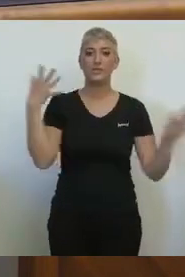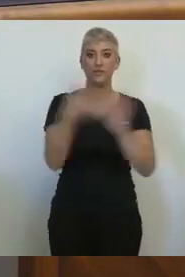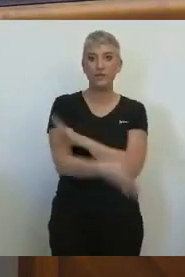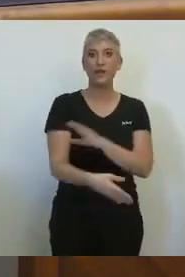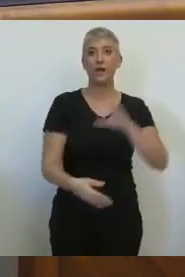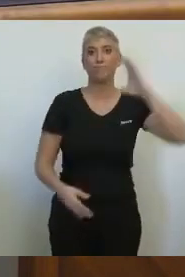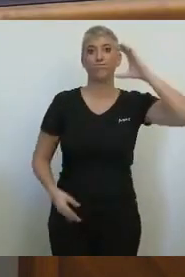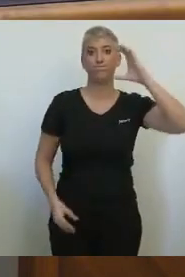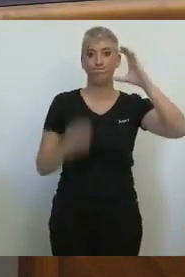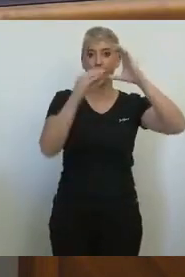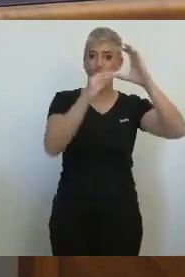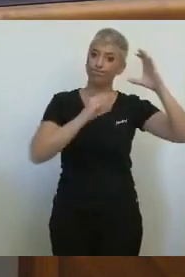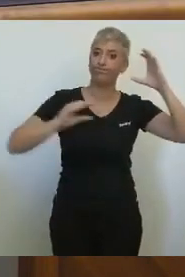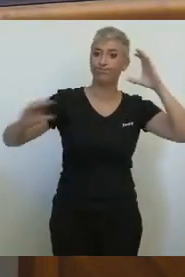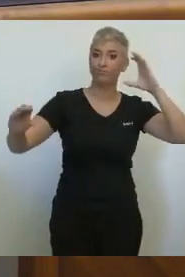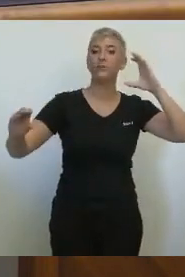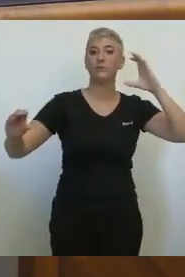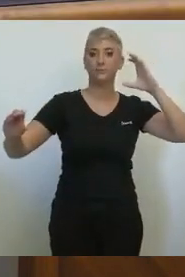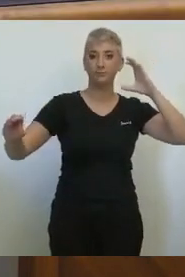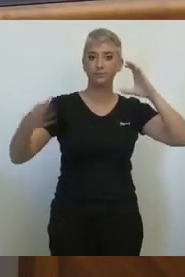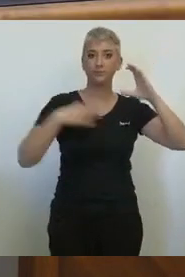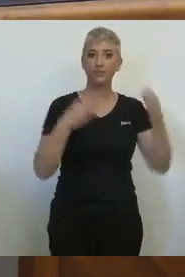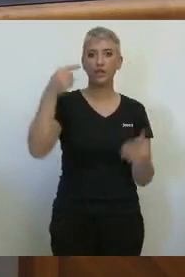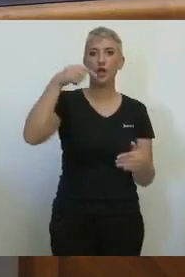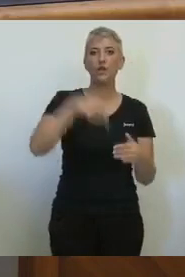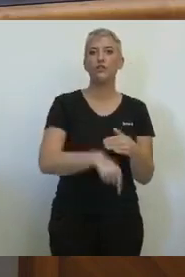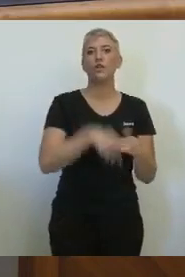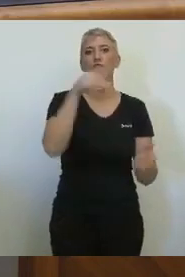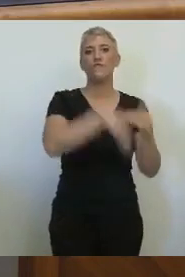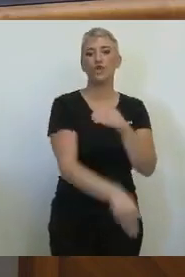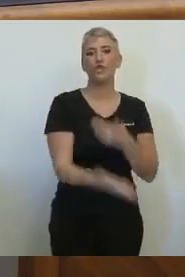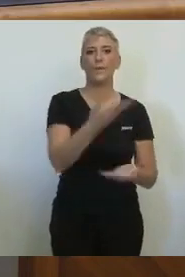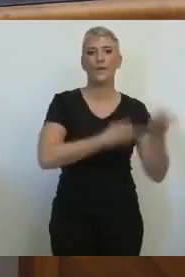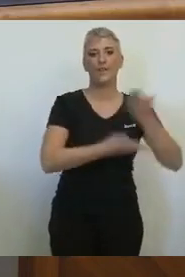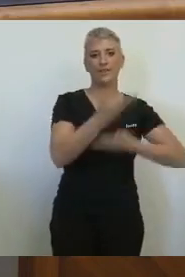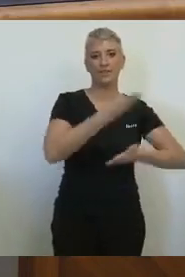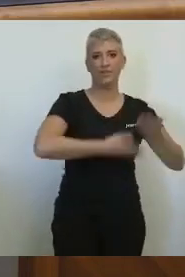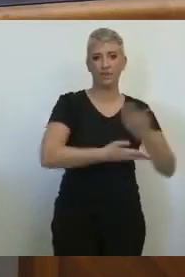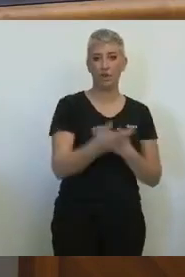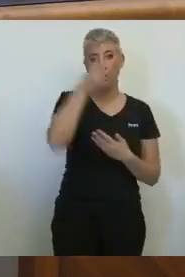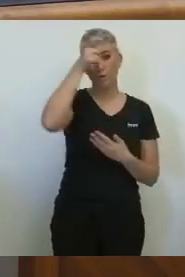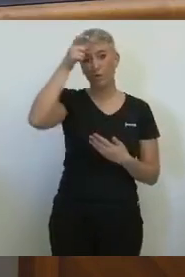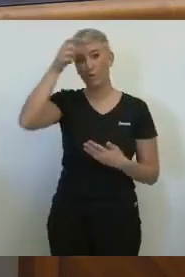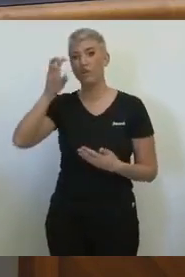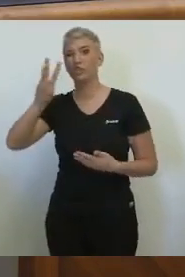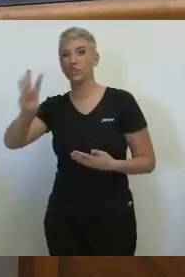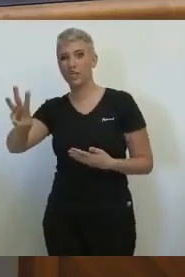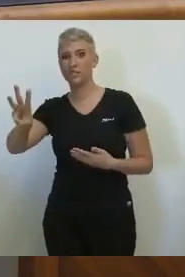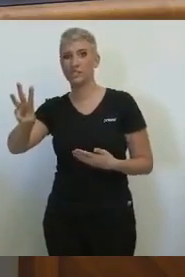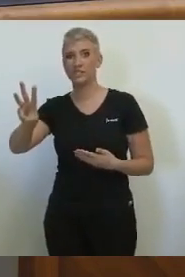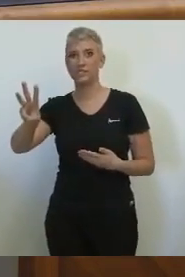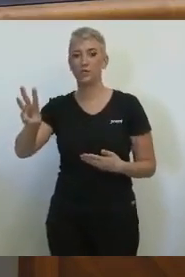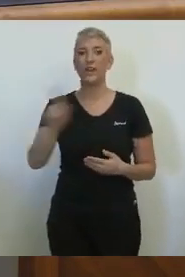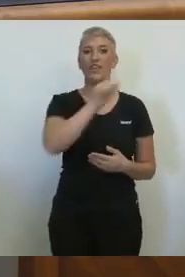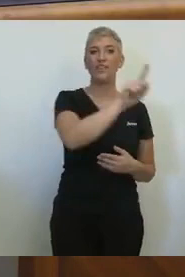dels que vostès havien de posar damunt la taula per al fons de cooperació. És a dir, que s'han gastat en 3 pobles una tercera part del que havia d'anar a